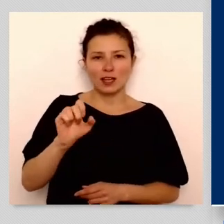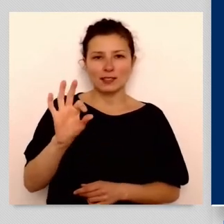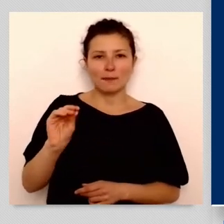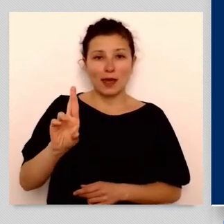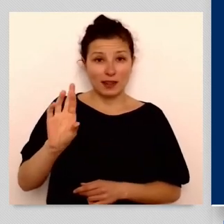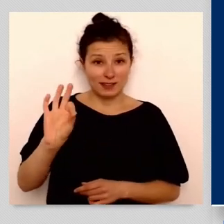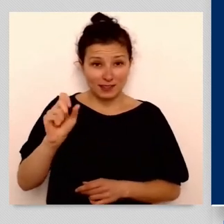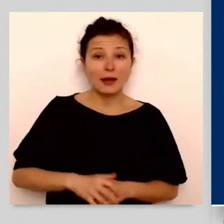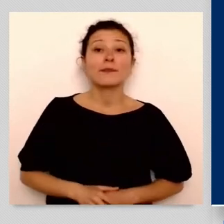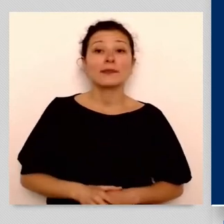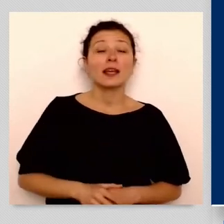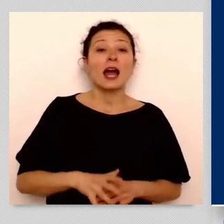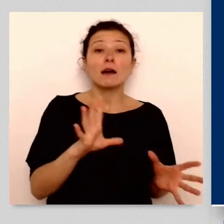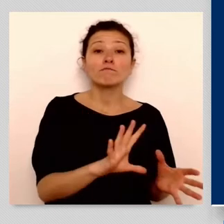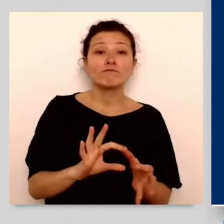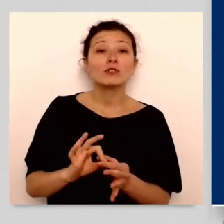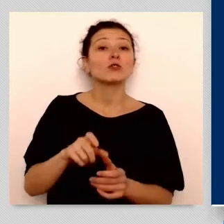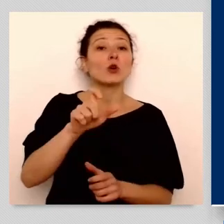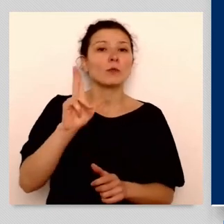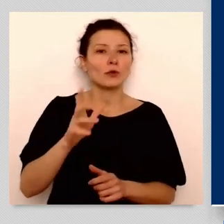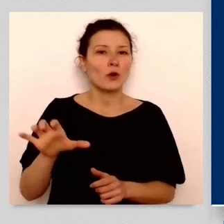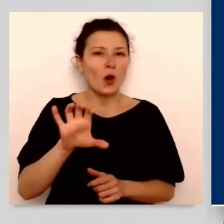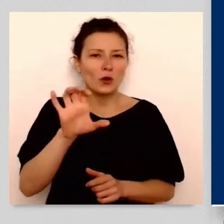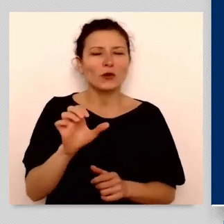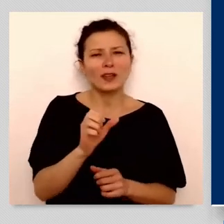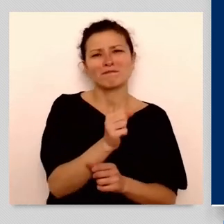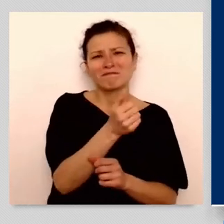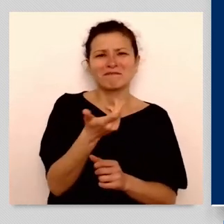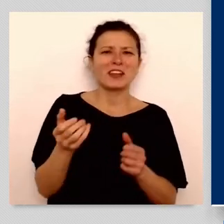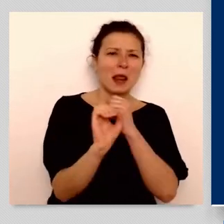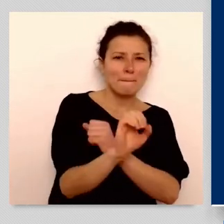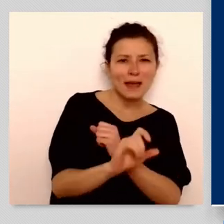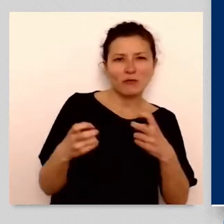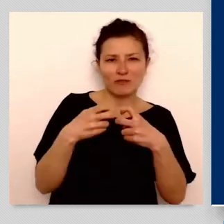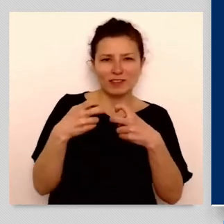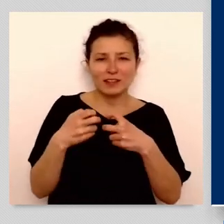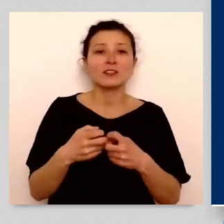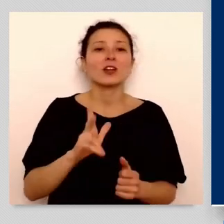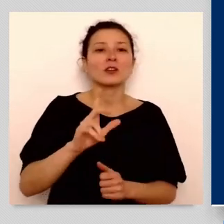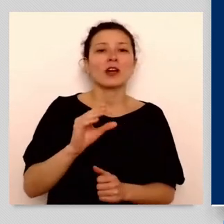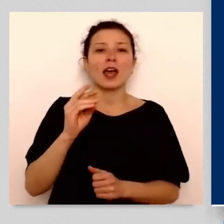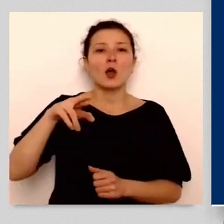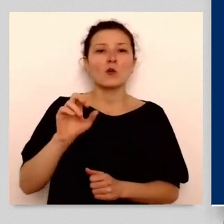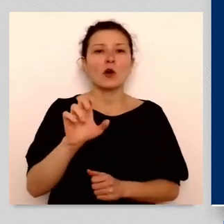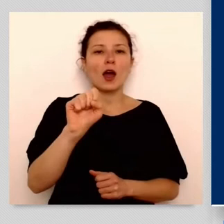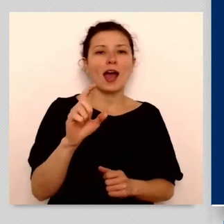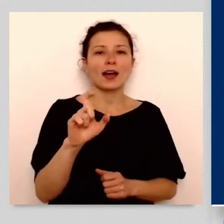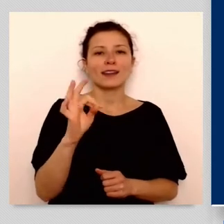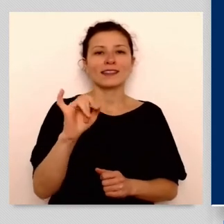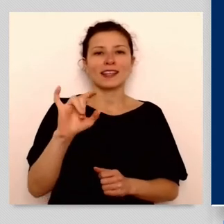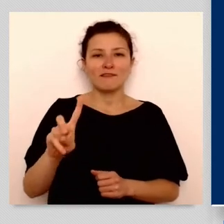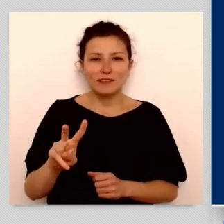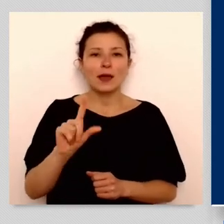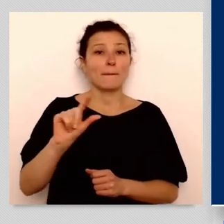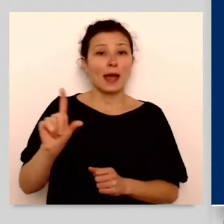publiczności pomagają nam liczne media internetowe. W pierwszej kolejności euroactive.pl, który jest